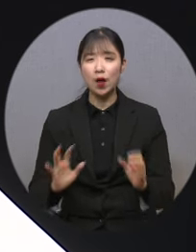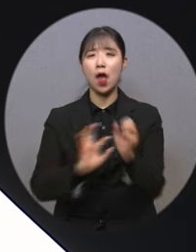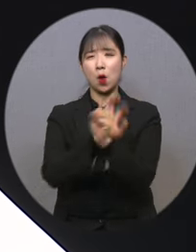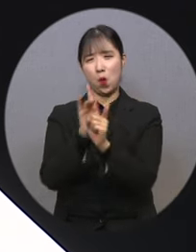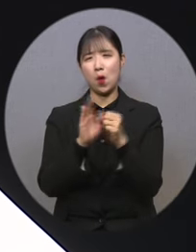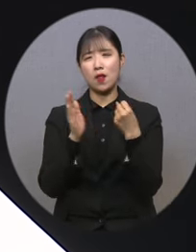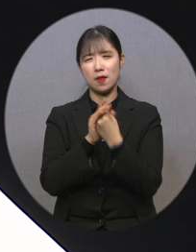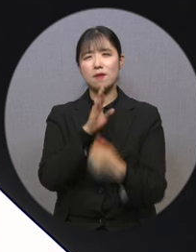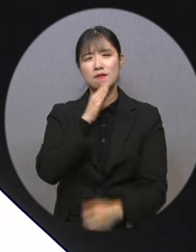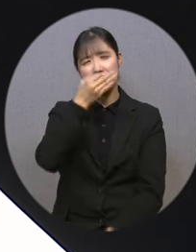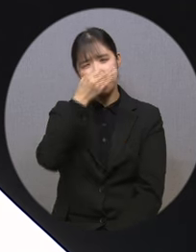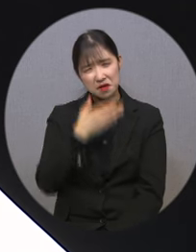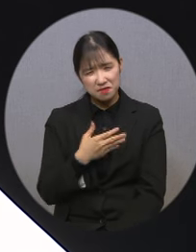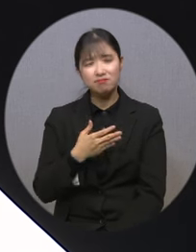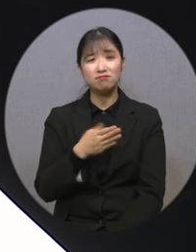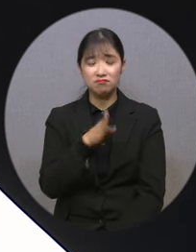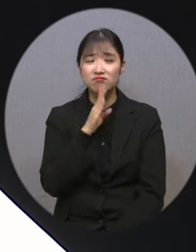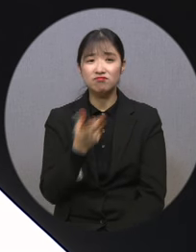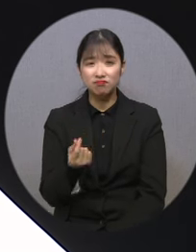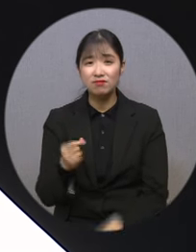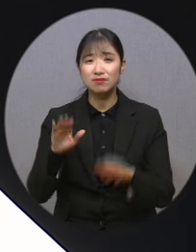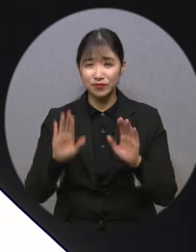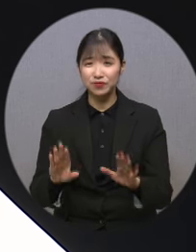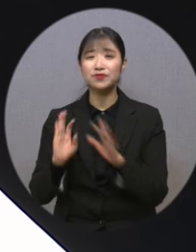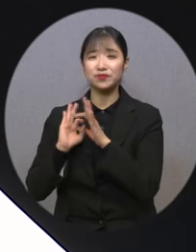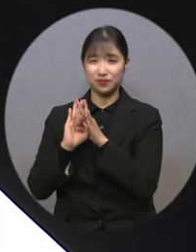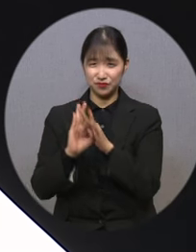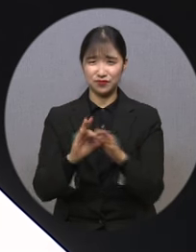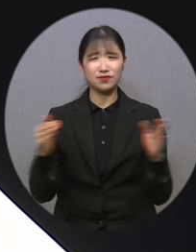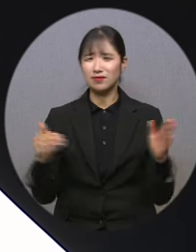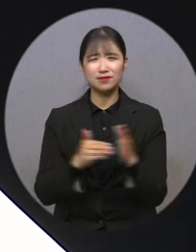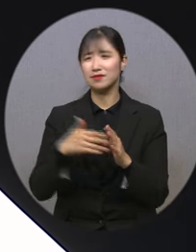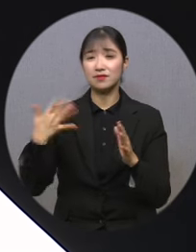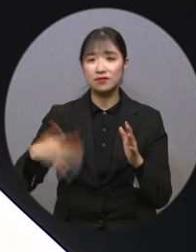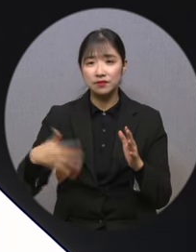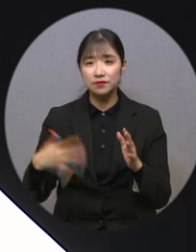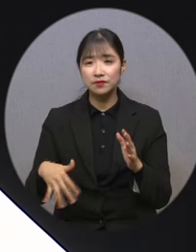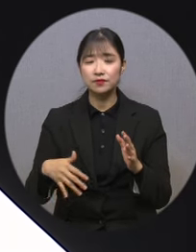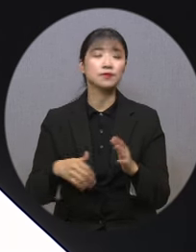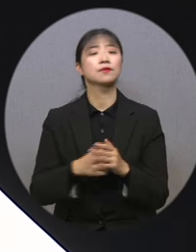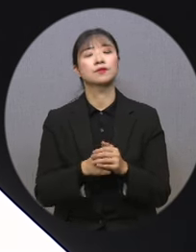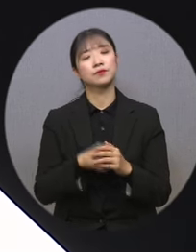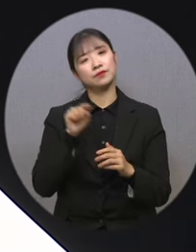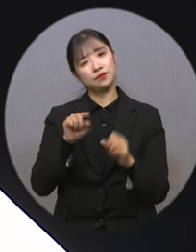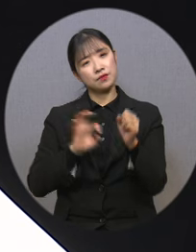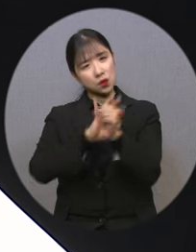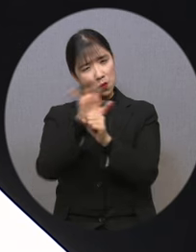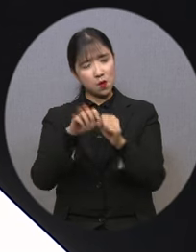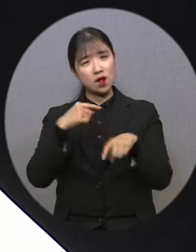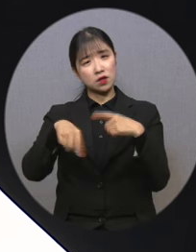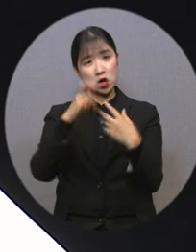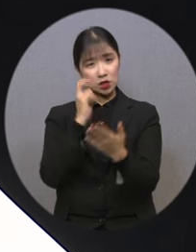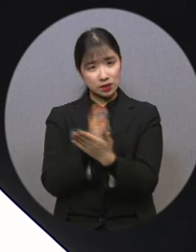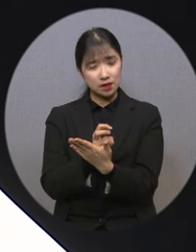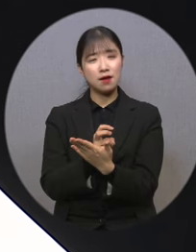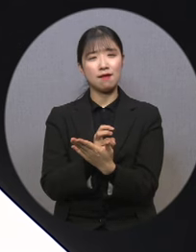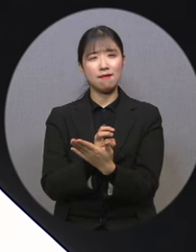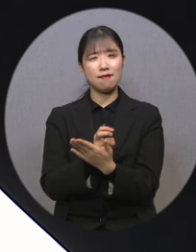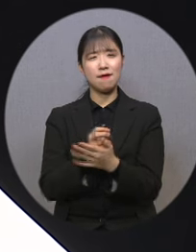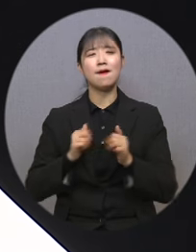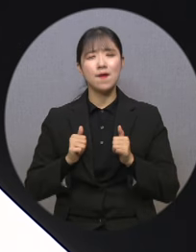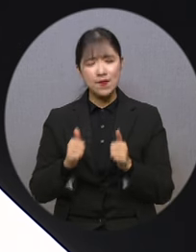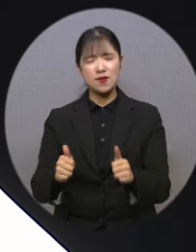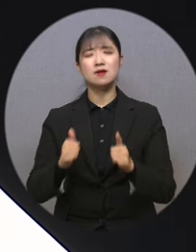힘든 생활을 예. 계속하고 있습니다. 사실 예. 끝난 것도 아니고 예. 이 코로나 정책이